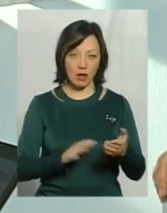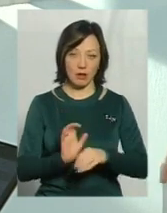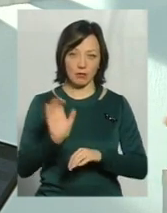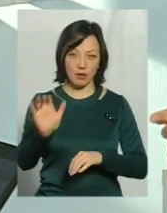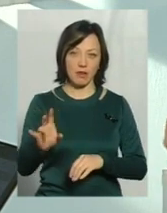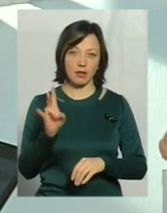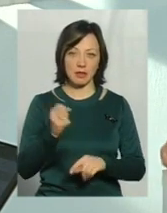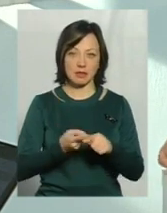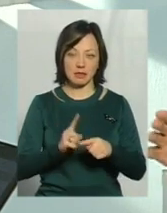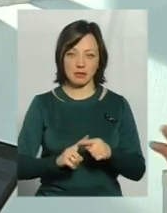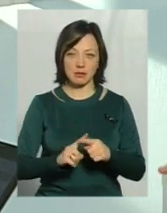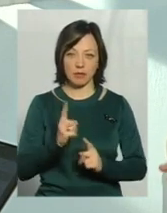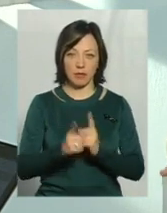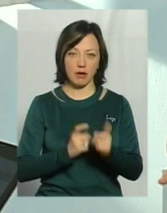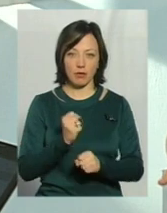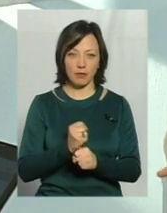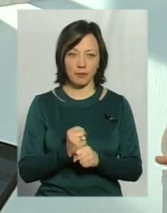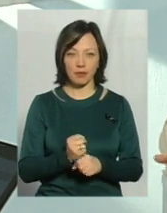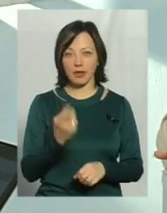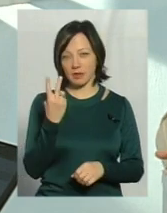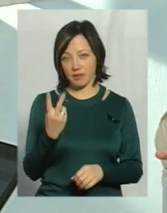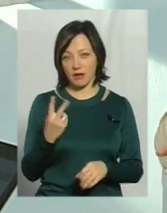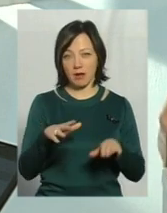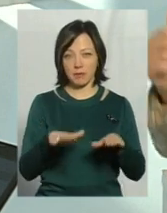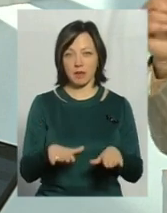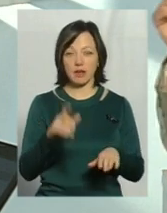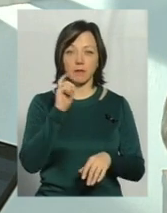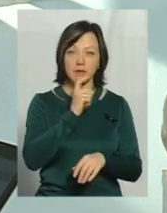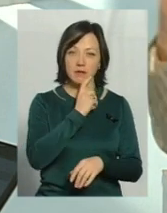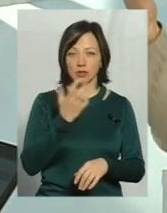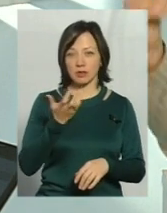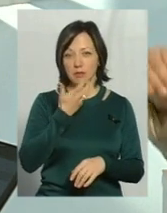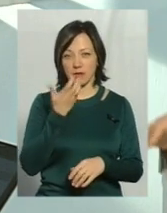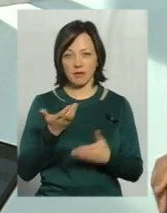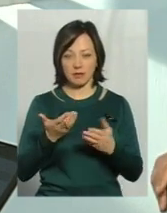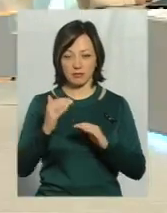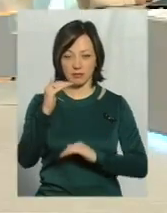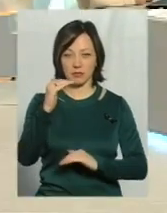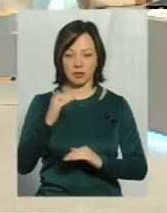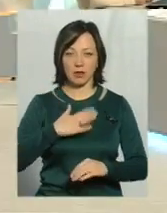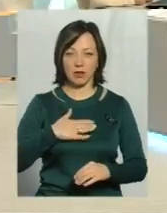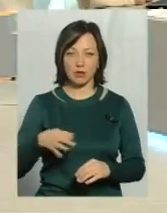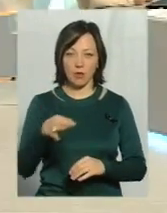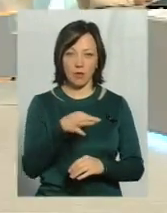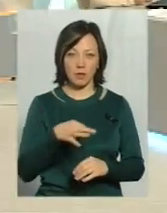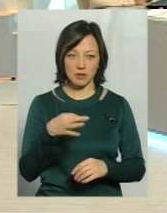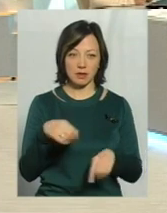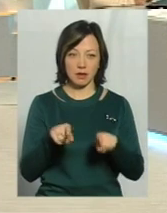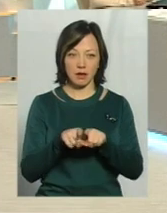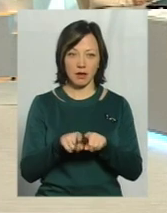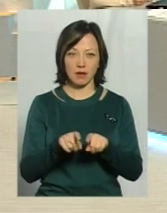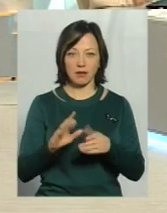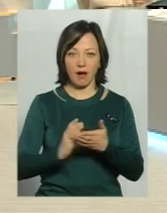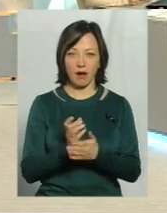доправляти на ці два місця. Це десь на півночі, да, на півночі, на півдні нашої області, наша область така на